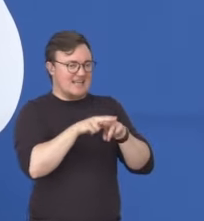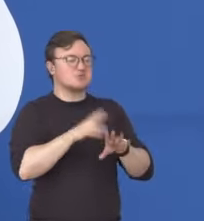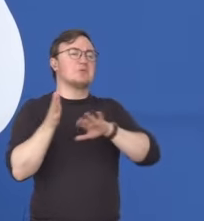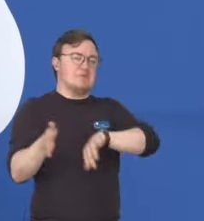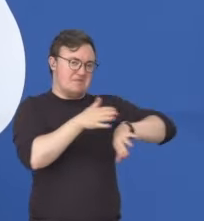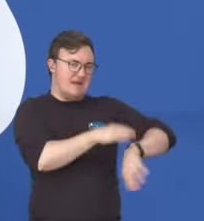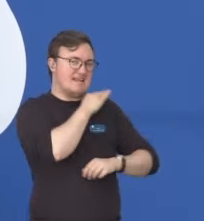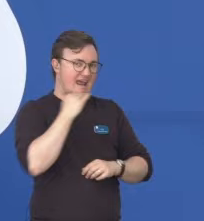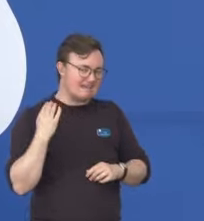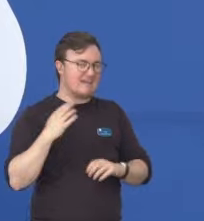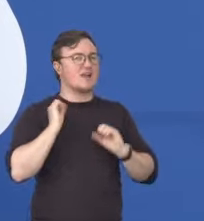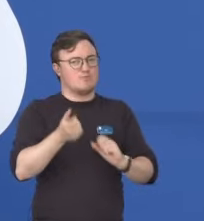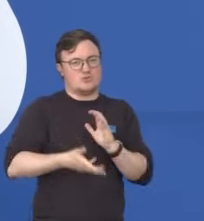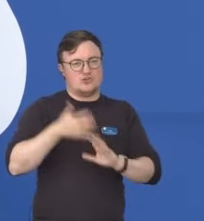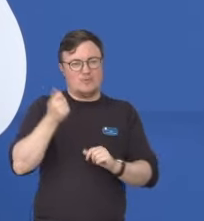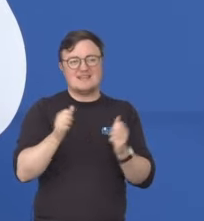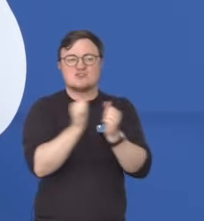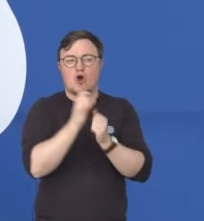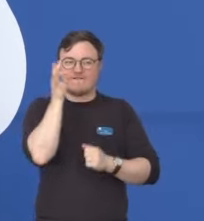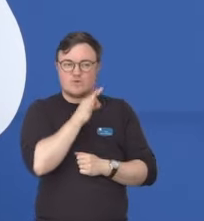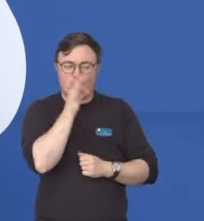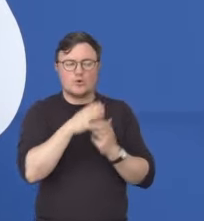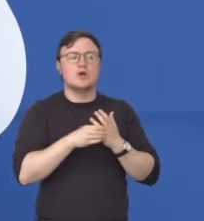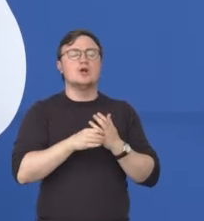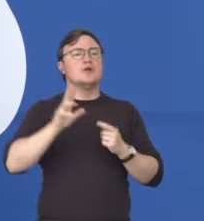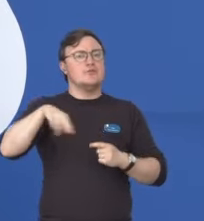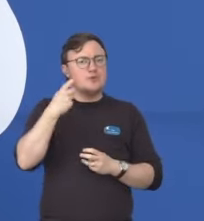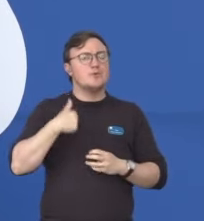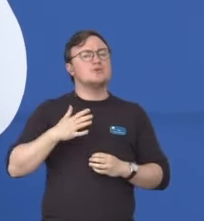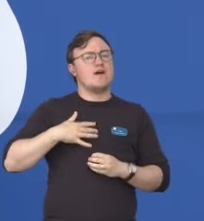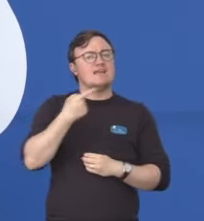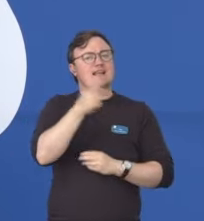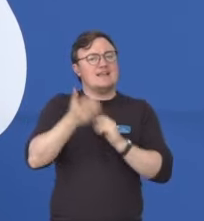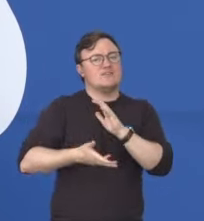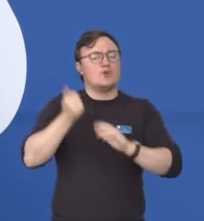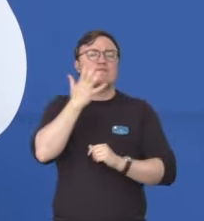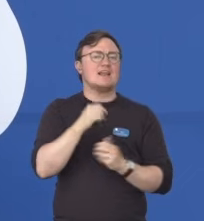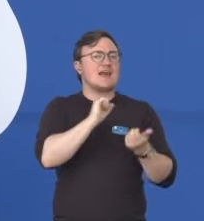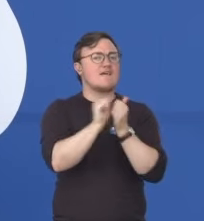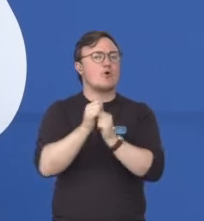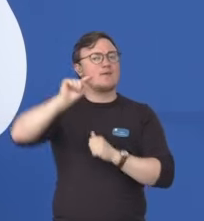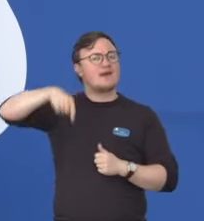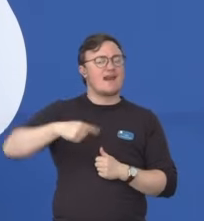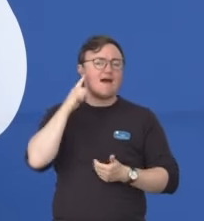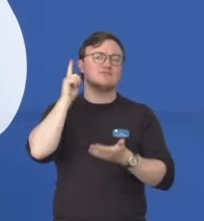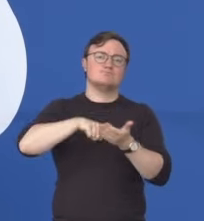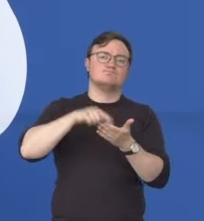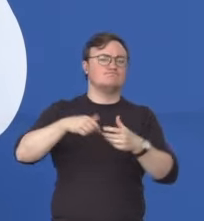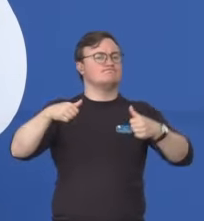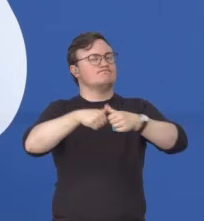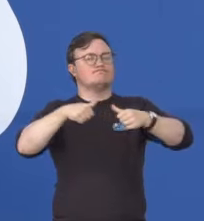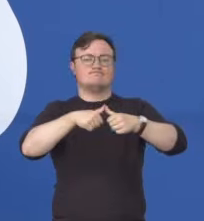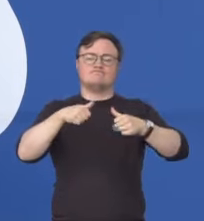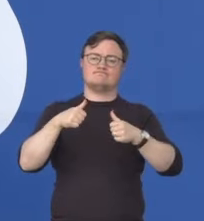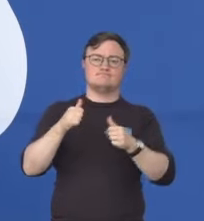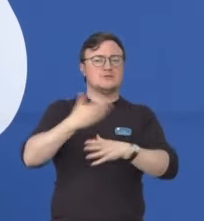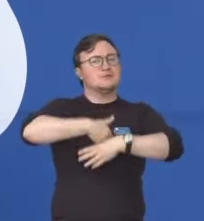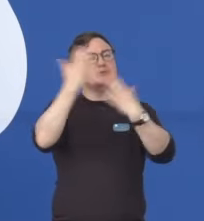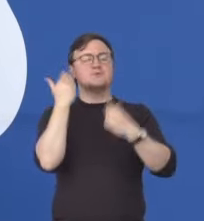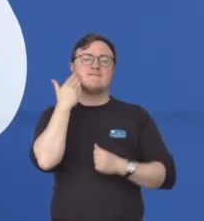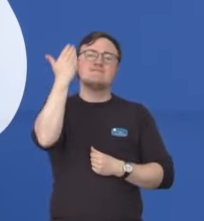som sagt. Jag vill att ni ska prata nu om vilka reformer som krävs för att garantera en ljus framtid för kommande generationer